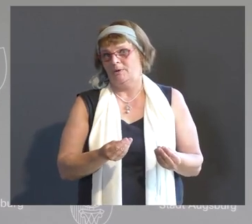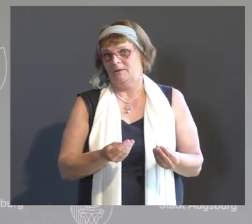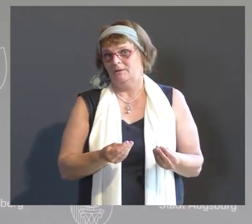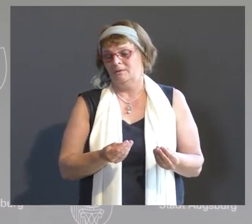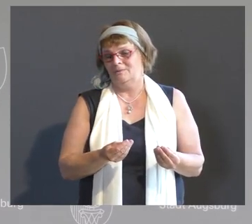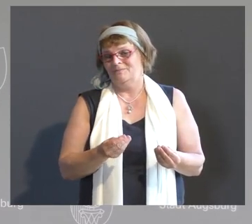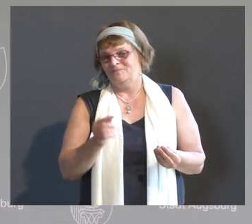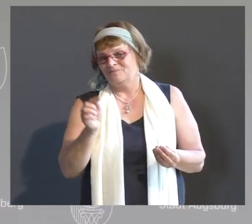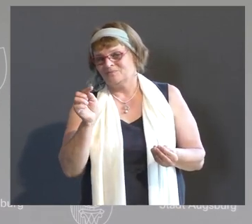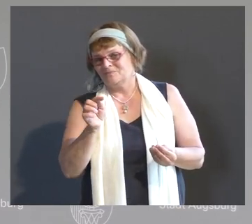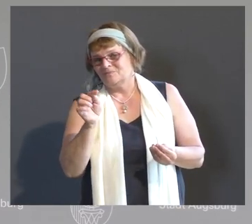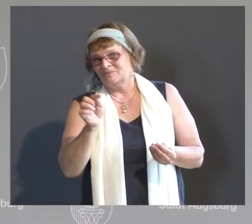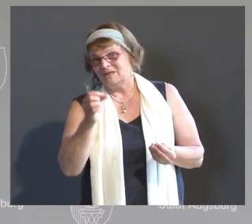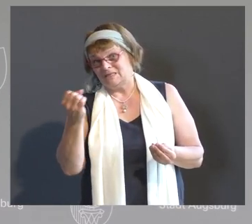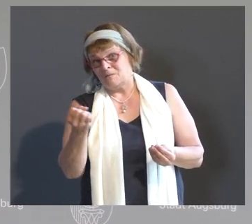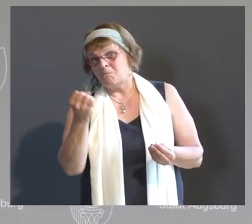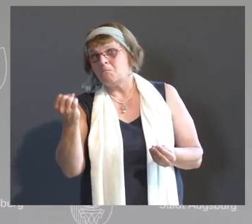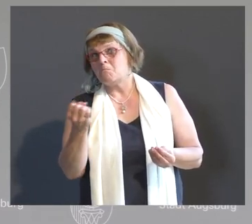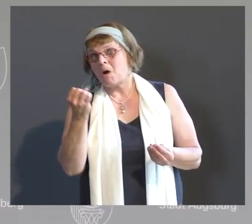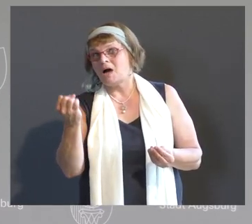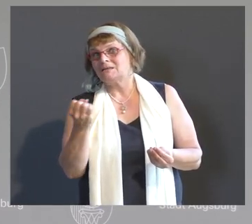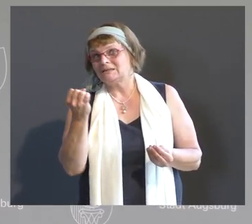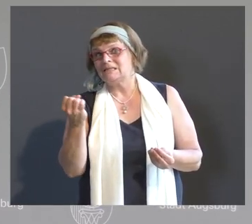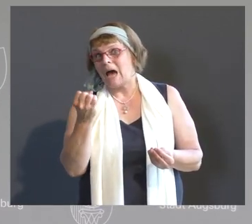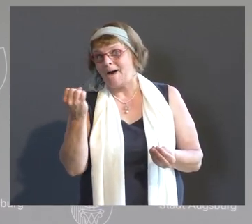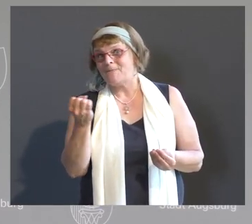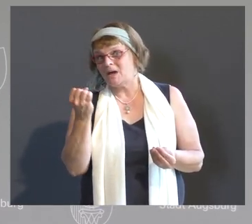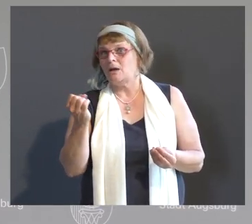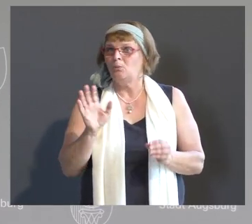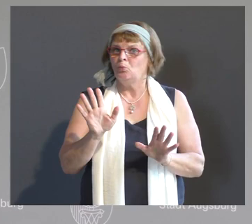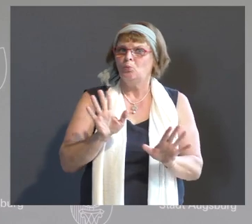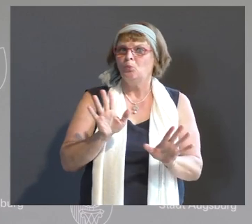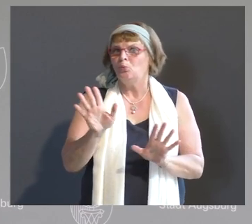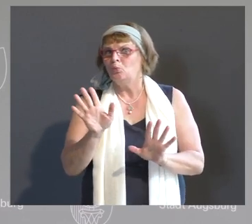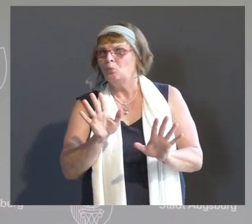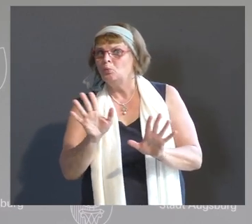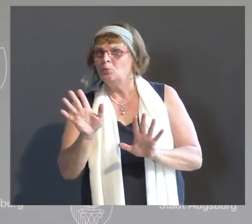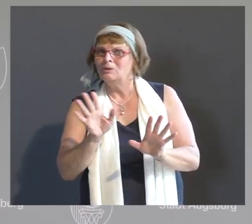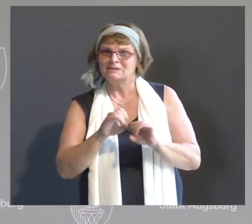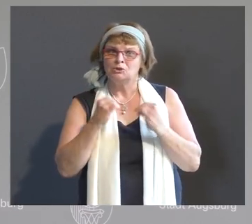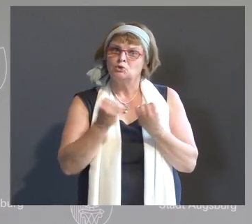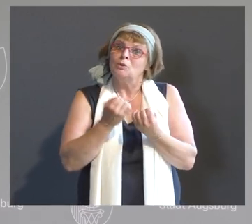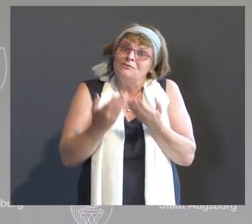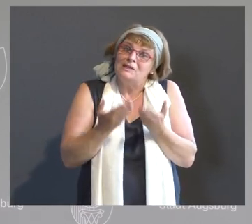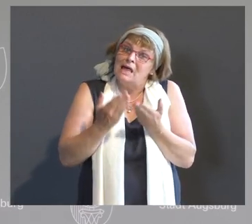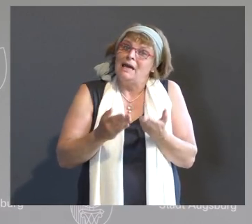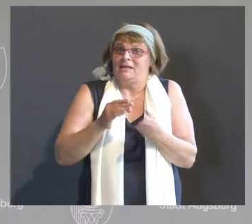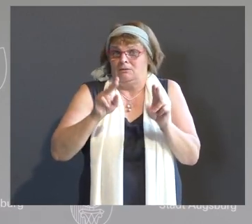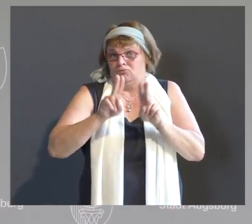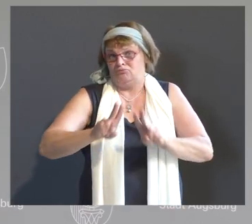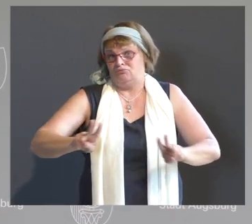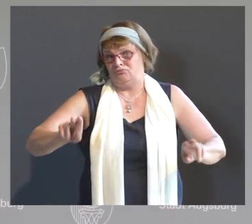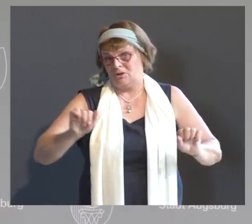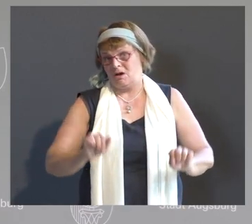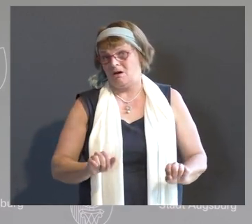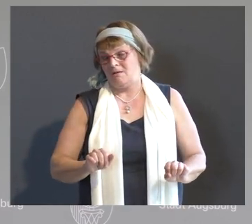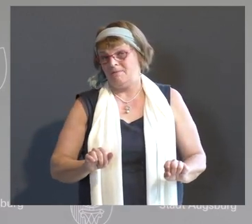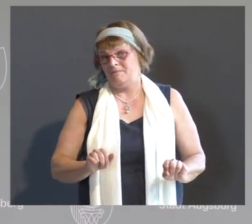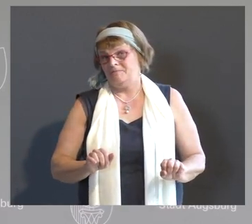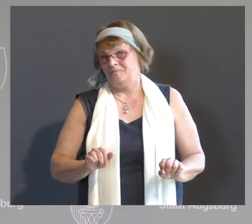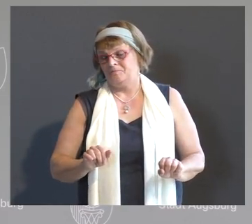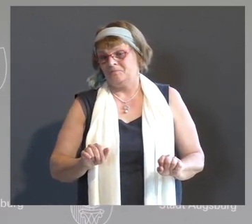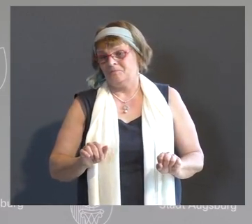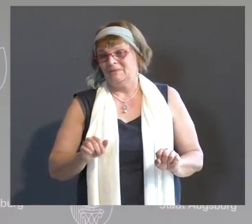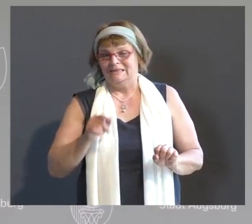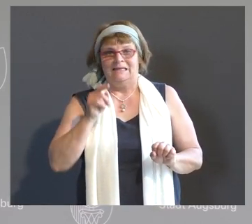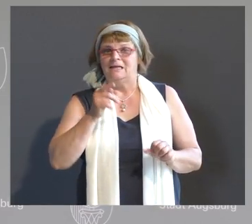auch vielleicht das eine oder andere Mal auch ab, um zu sagen, ob sich die Lage wieder beruhigt. Allerdings muss man feststellen, das war